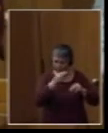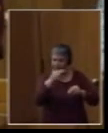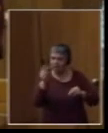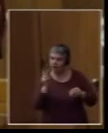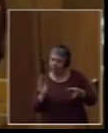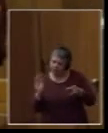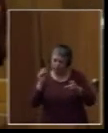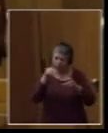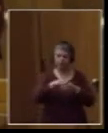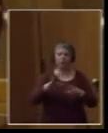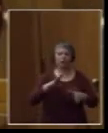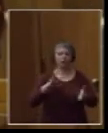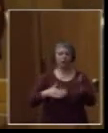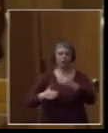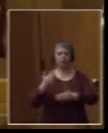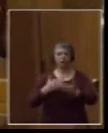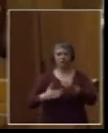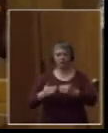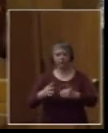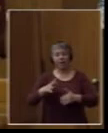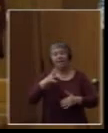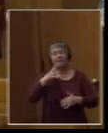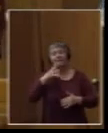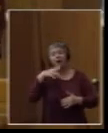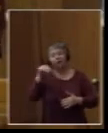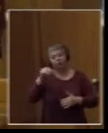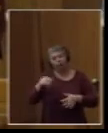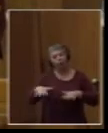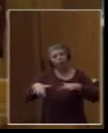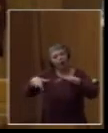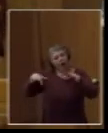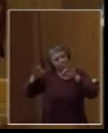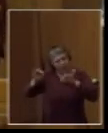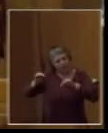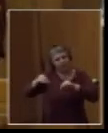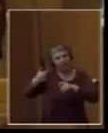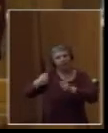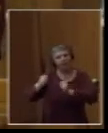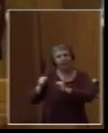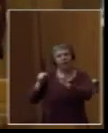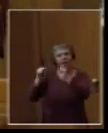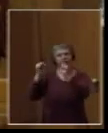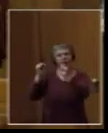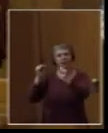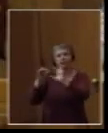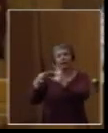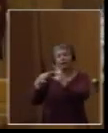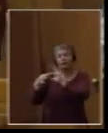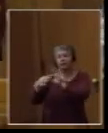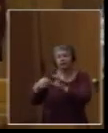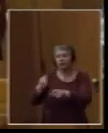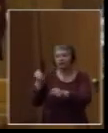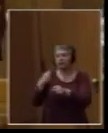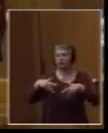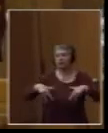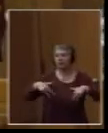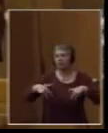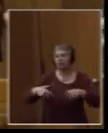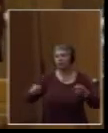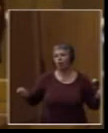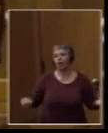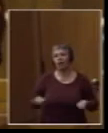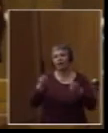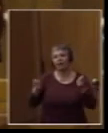αυτό το λόγο έχουν ήδη δρομολογηθεί ενέργειες σε συνεργασία με το Υπουργείο Εργασίας και Κοινωνικής Αλληλεγγύης